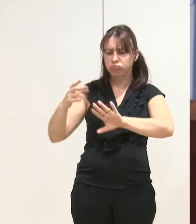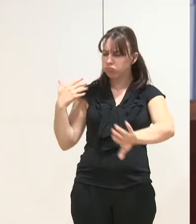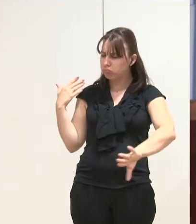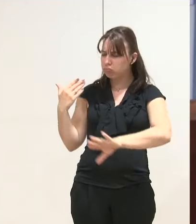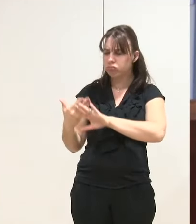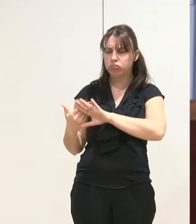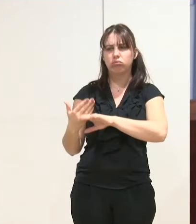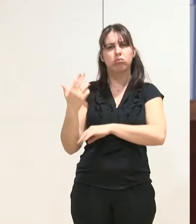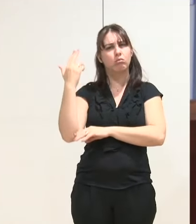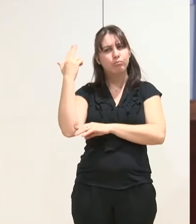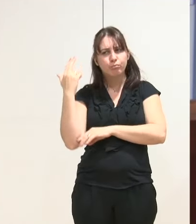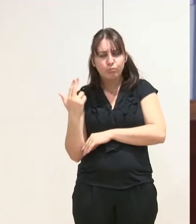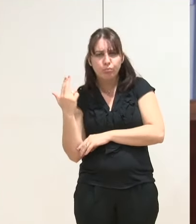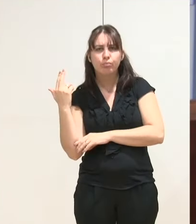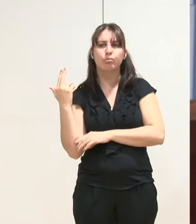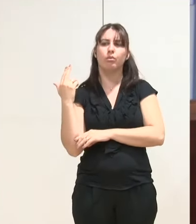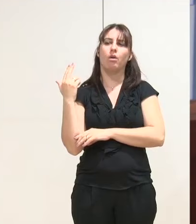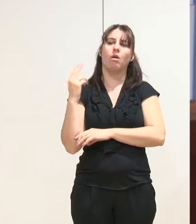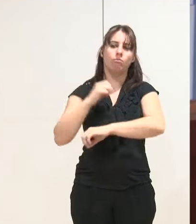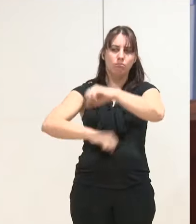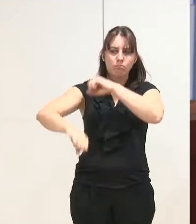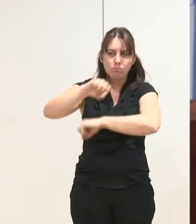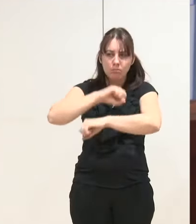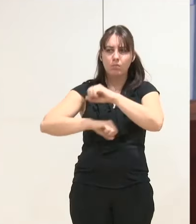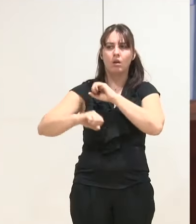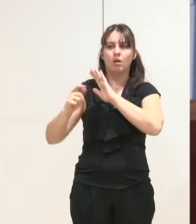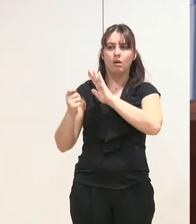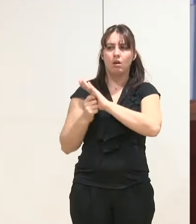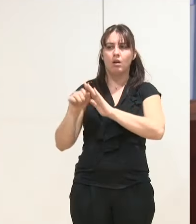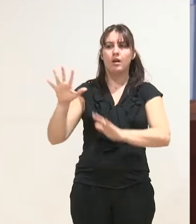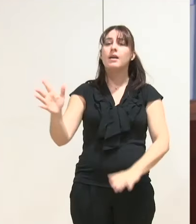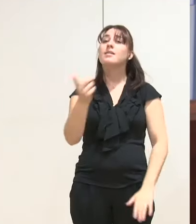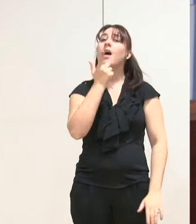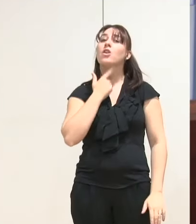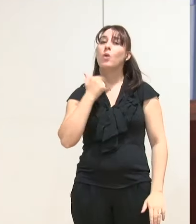avec le concours en le 5 juin